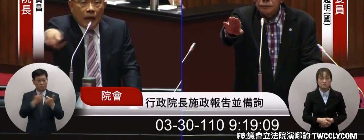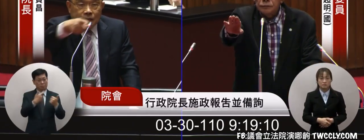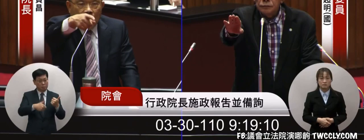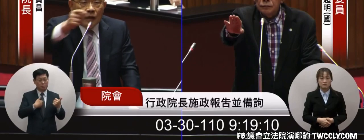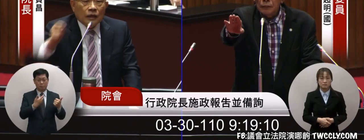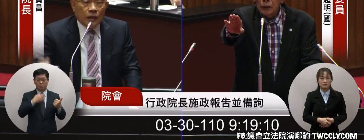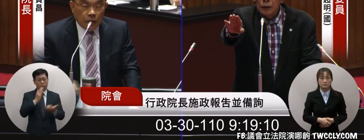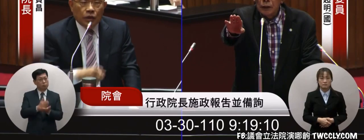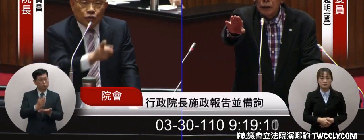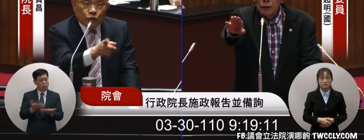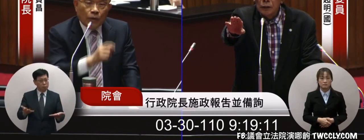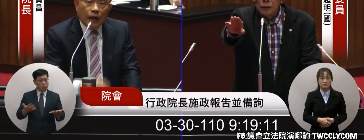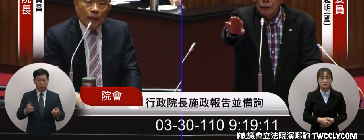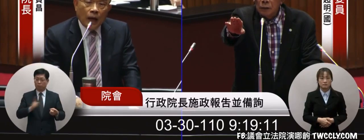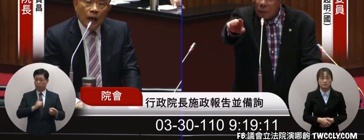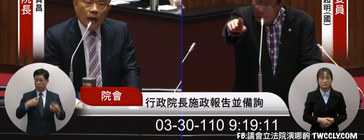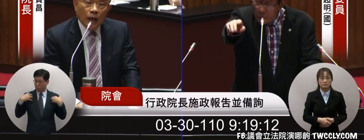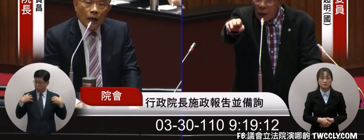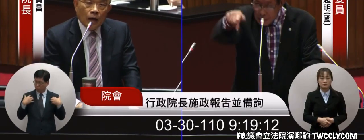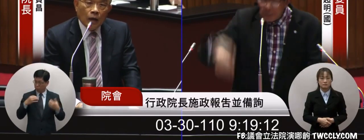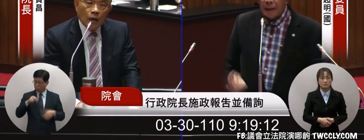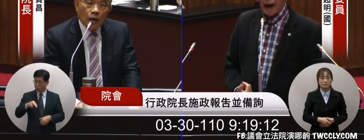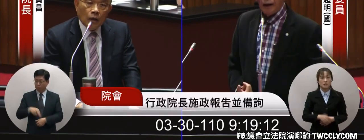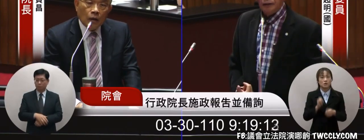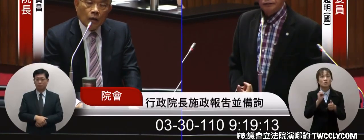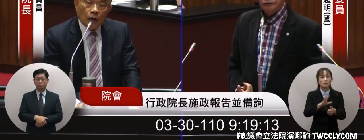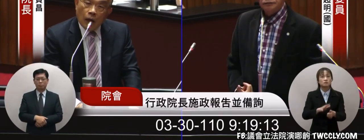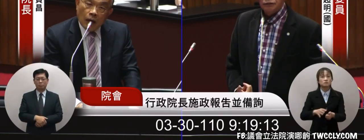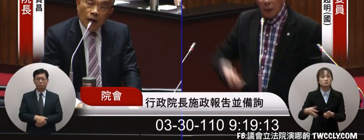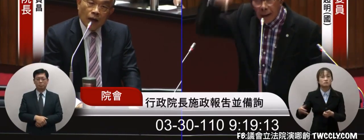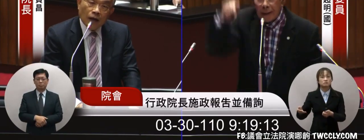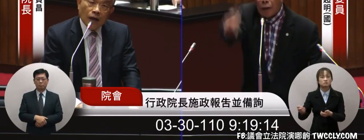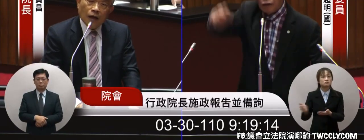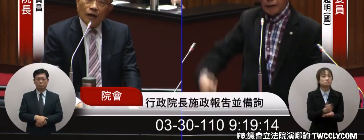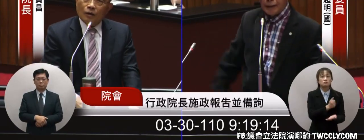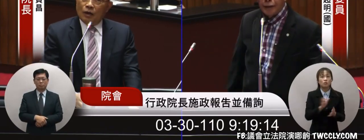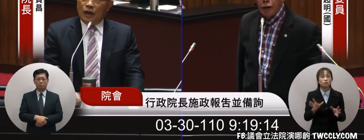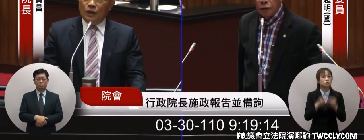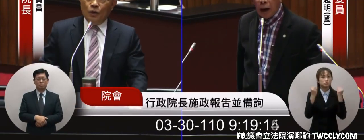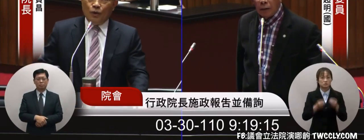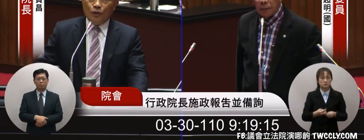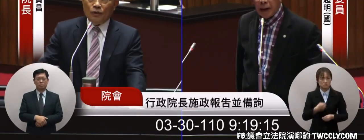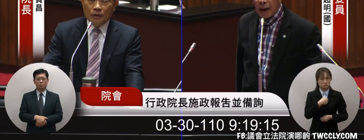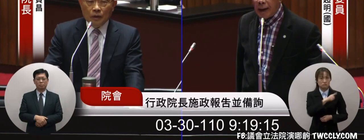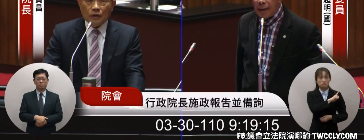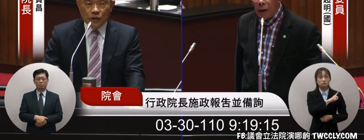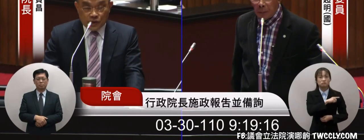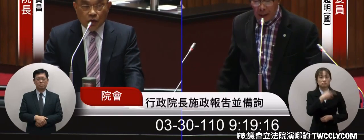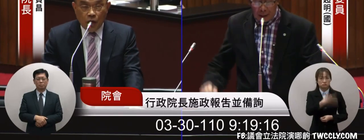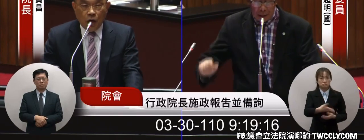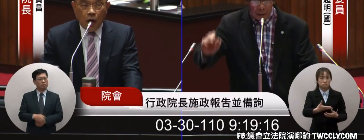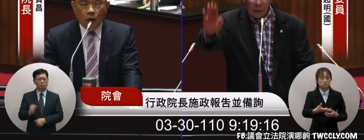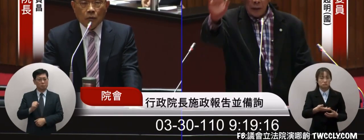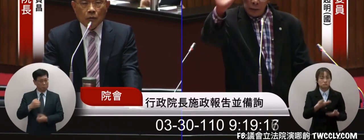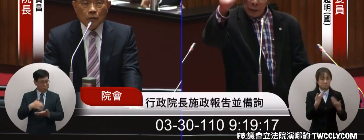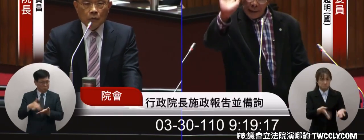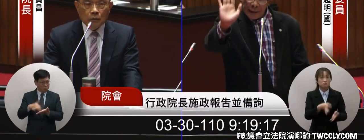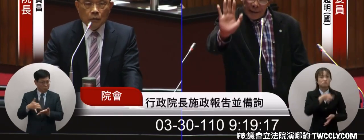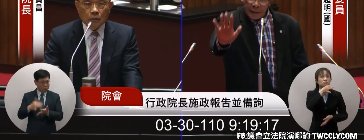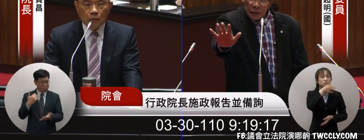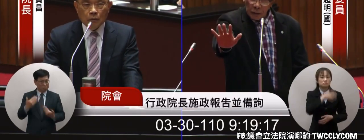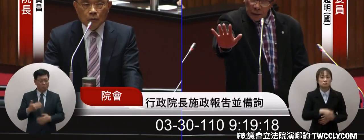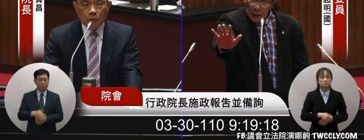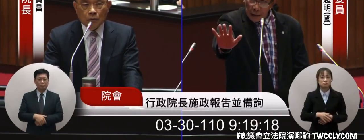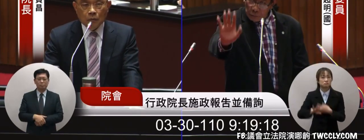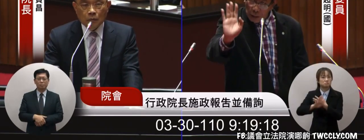不要送你支撐這樣嗎我可以說可以賣什麼我跟妳說我們自己水有夠不可以這樣說是嗎我跟